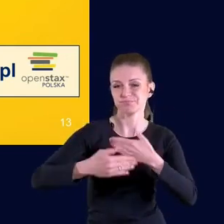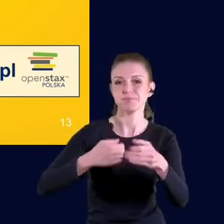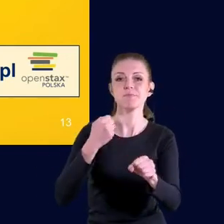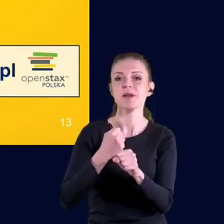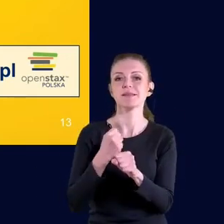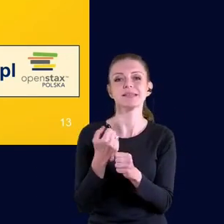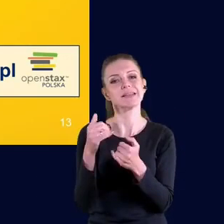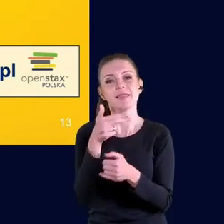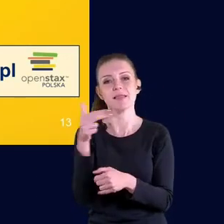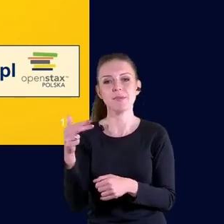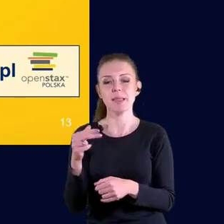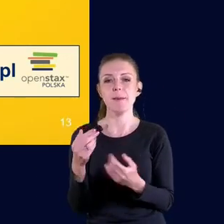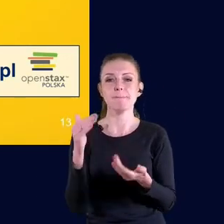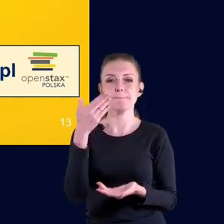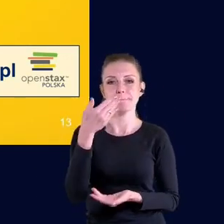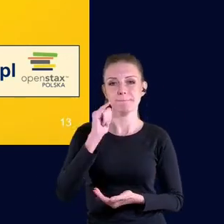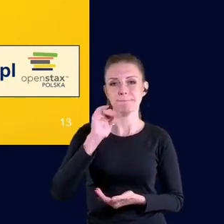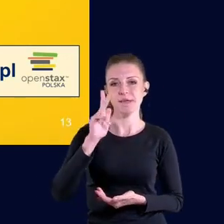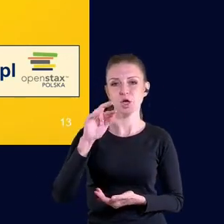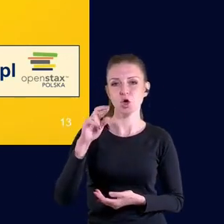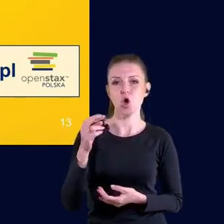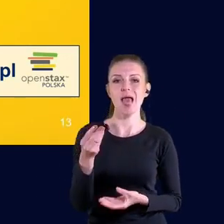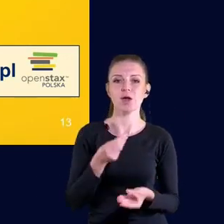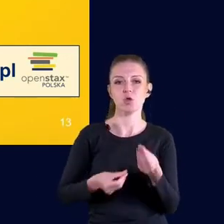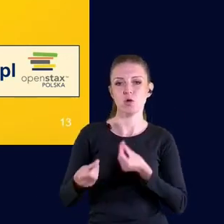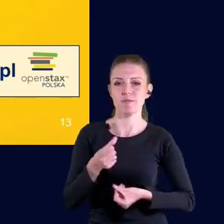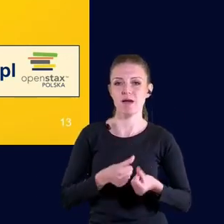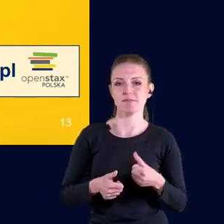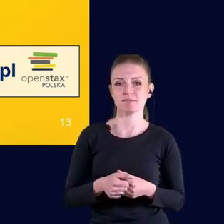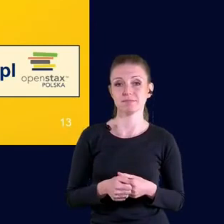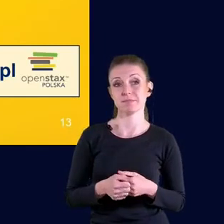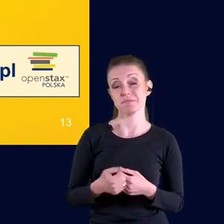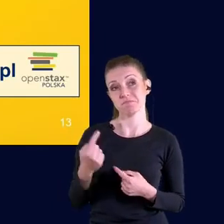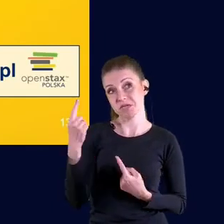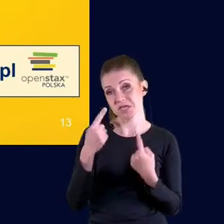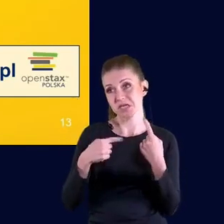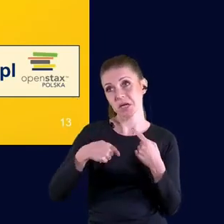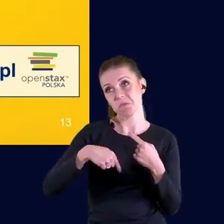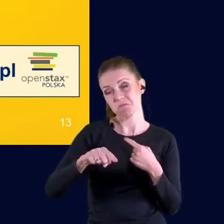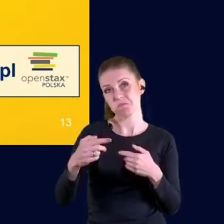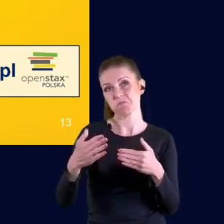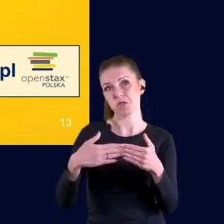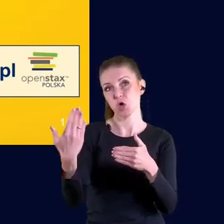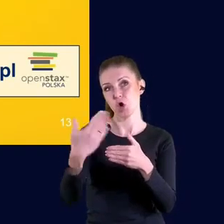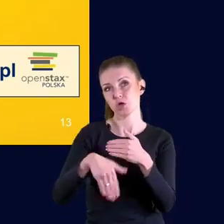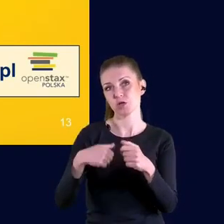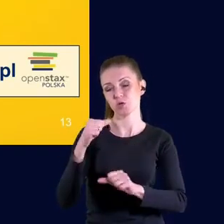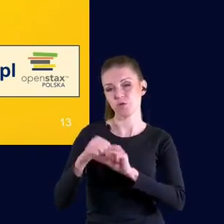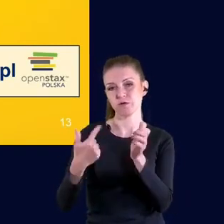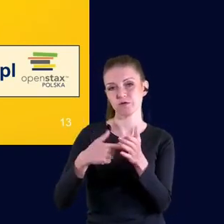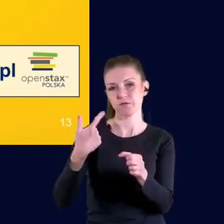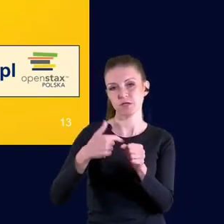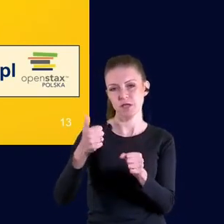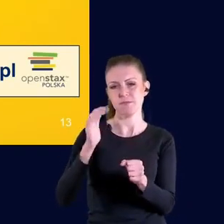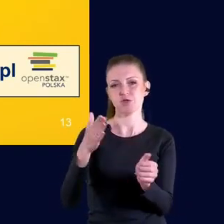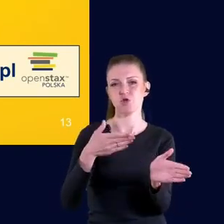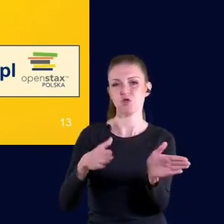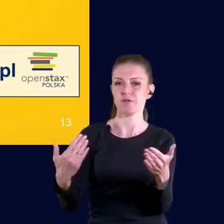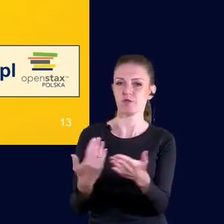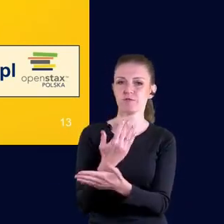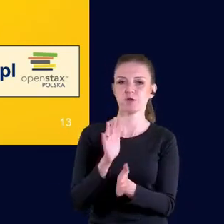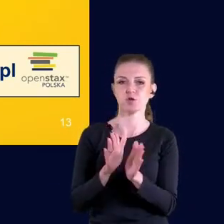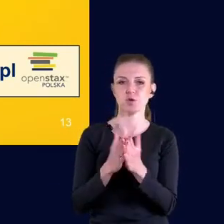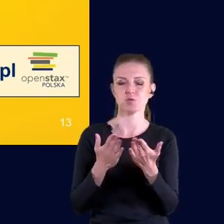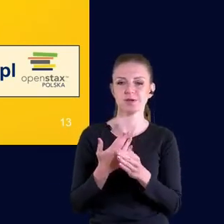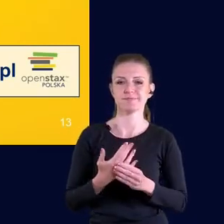mamy nadzieję że że za rok pod koniec roku będzie ona gotowa I teraz samo opowiadanie o